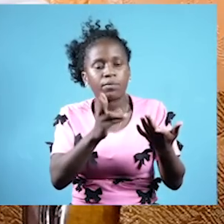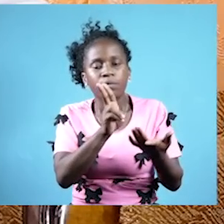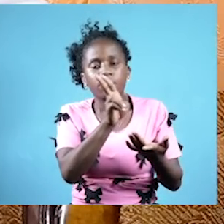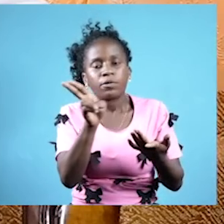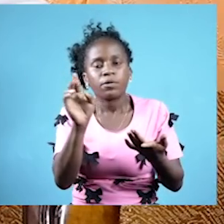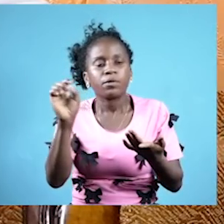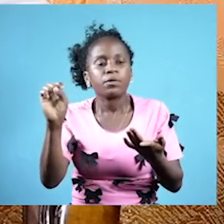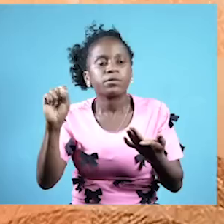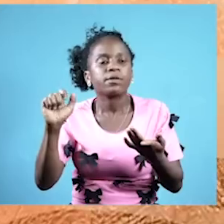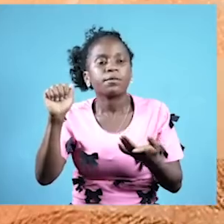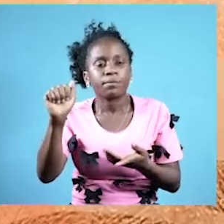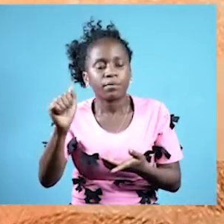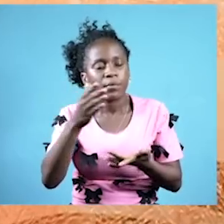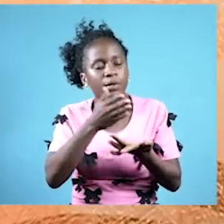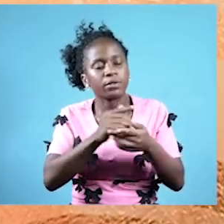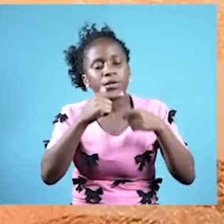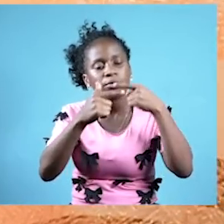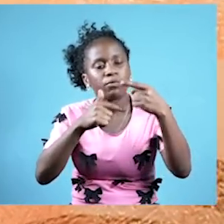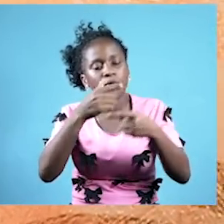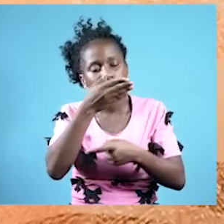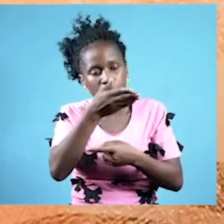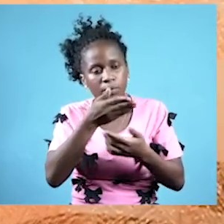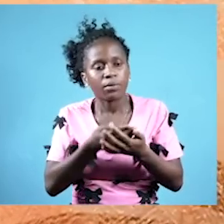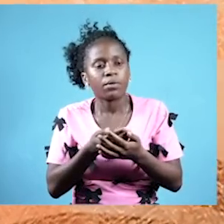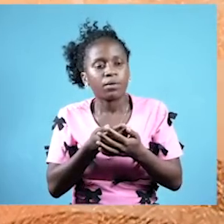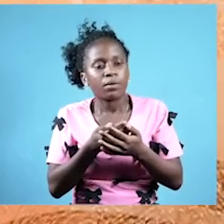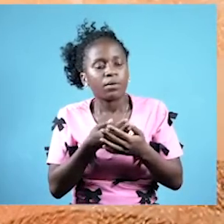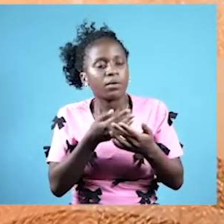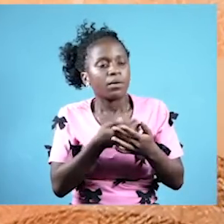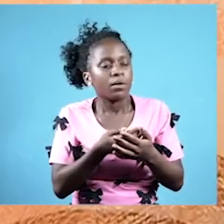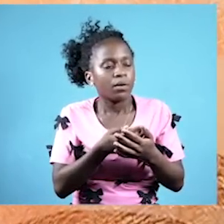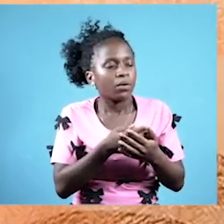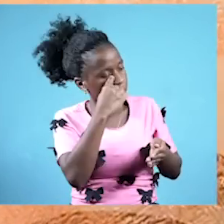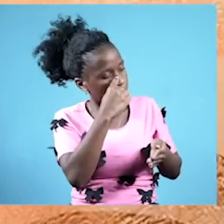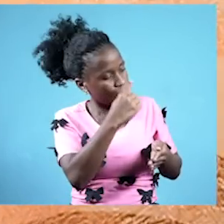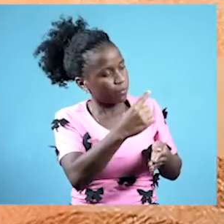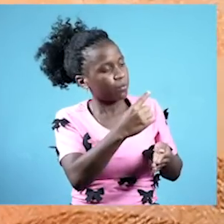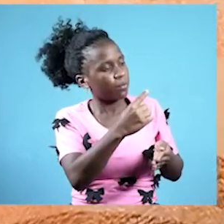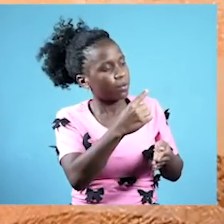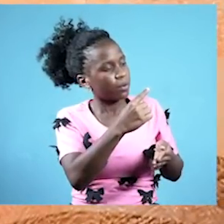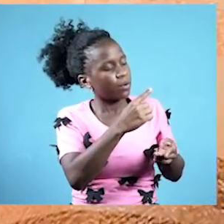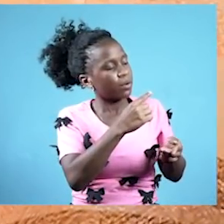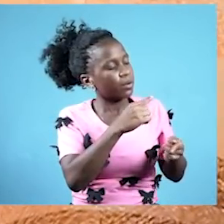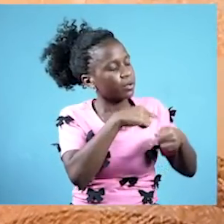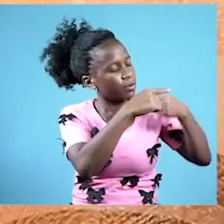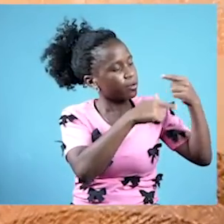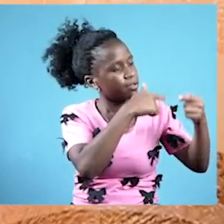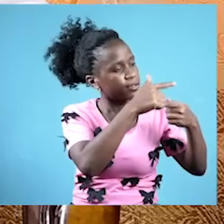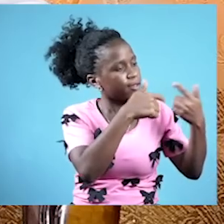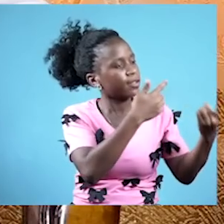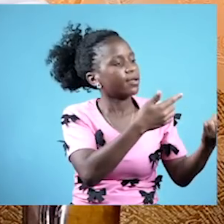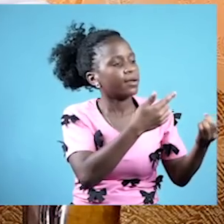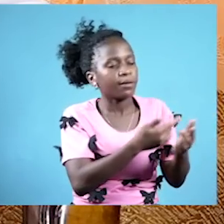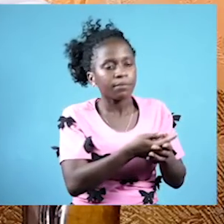Ndio. Kwa hiyo unachoona ni kwamba hatimaye mtamaliza changamoto hii na kiwanda kitarudi tena kufanya